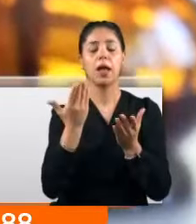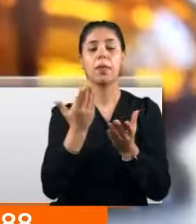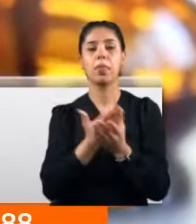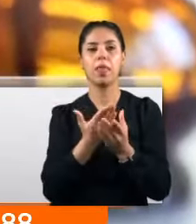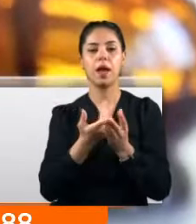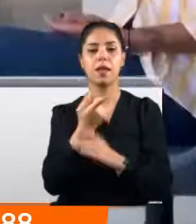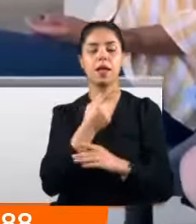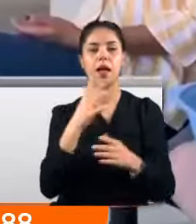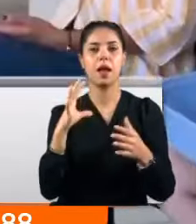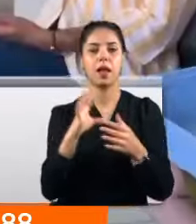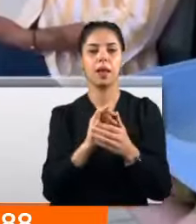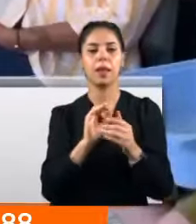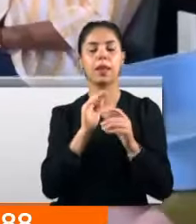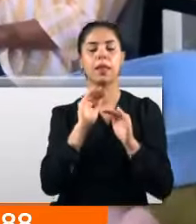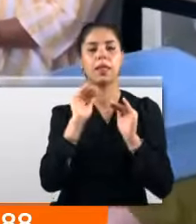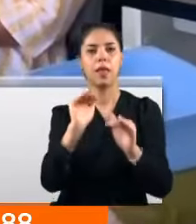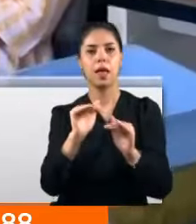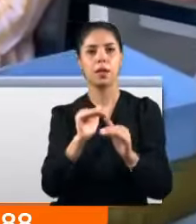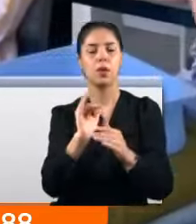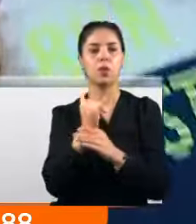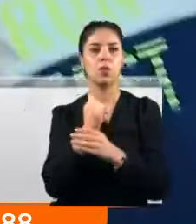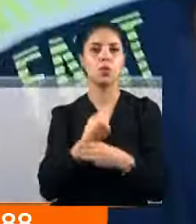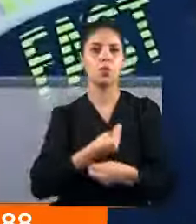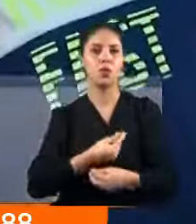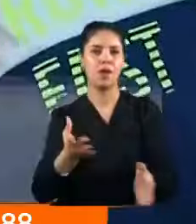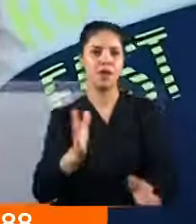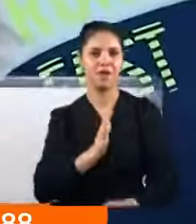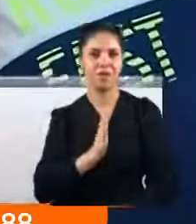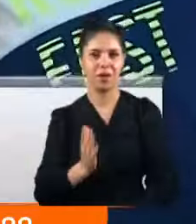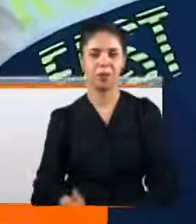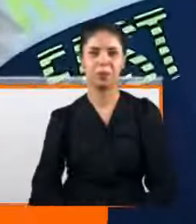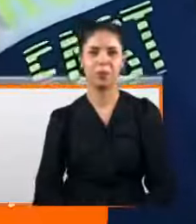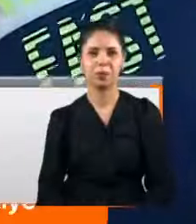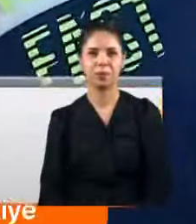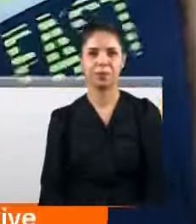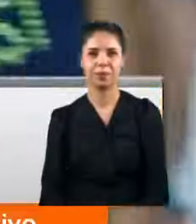yönelik destekleme yetiştirme kursları veriliyor iyi